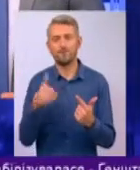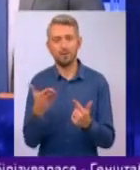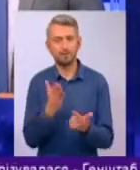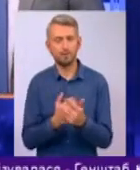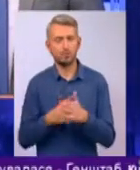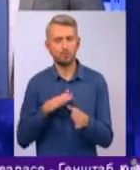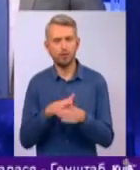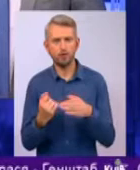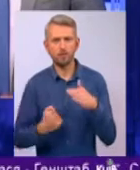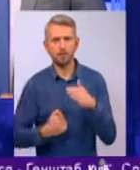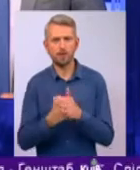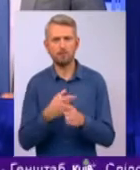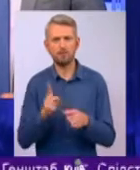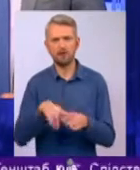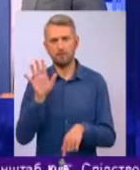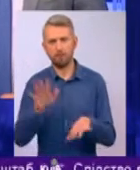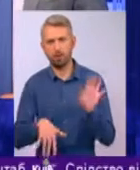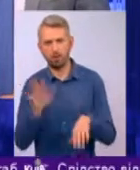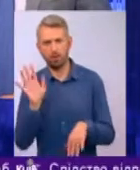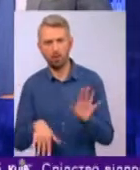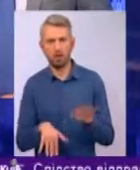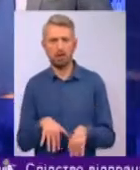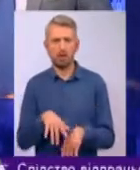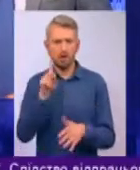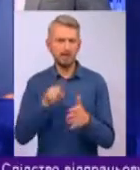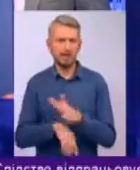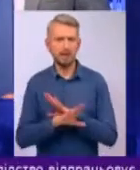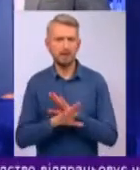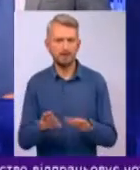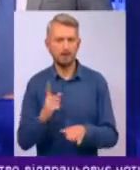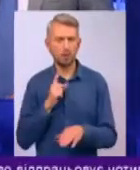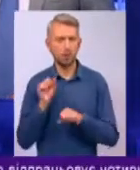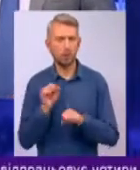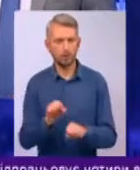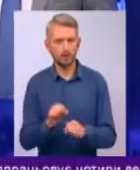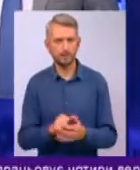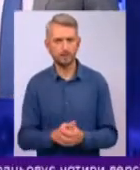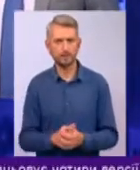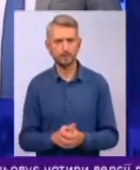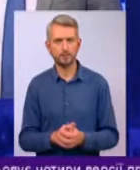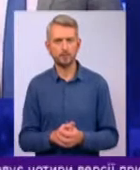підставу, це безлабірність, це ненадійність охорони,